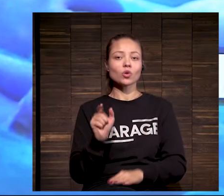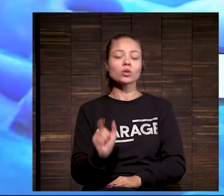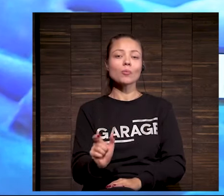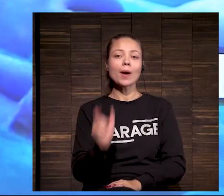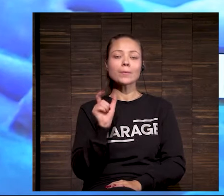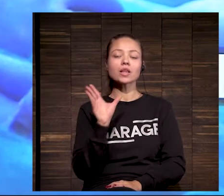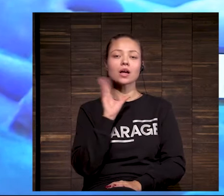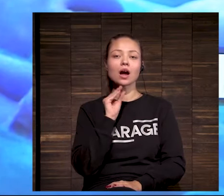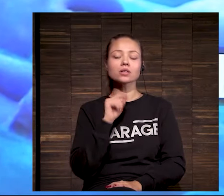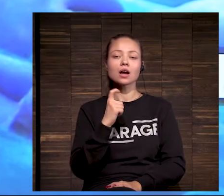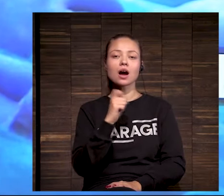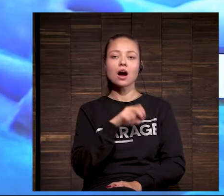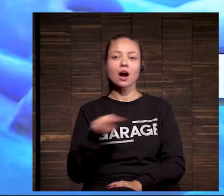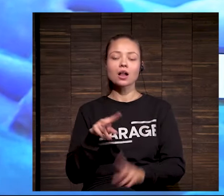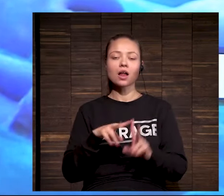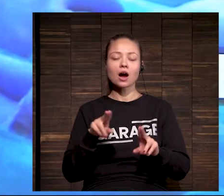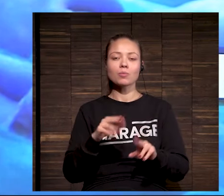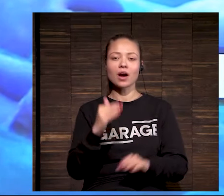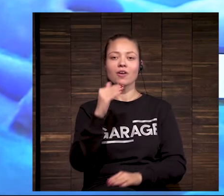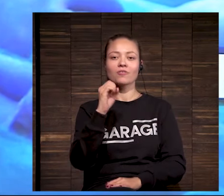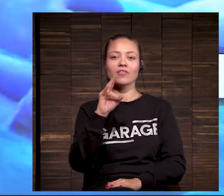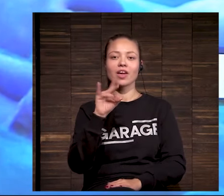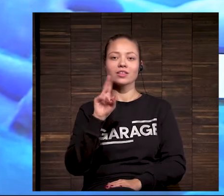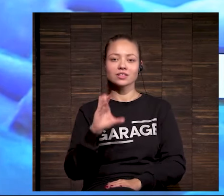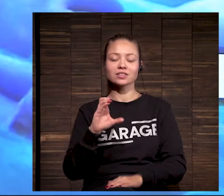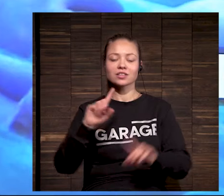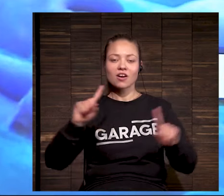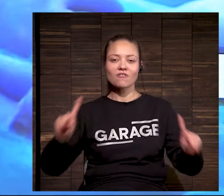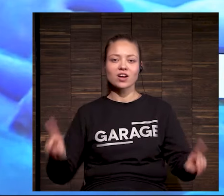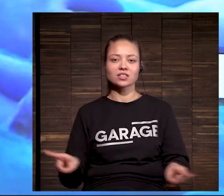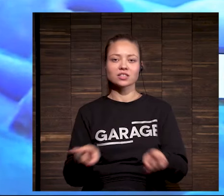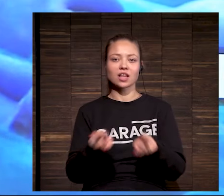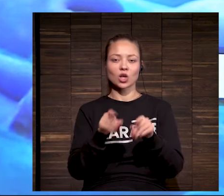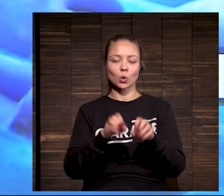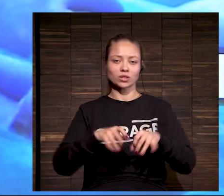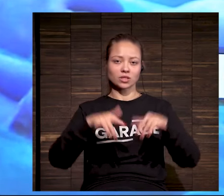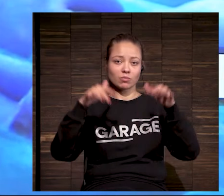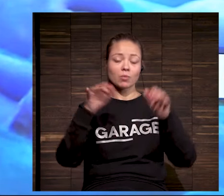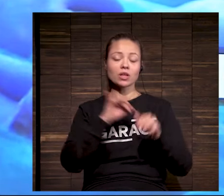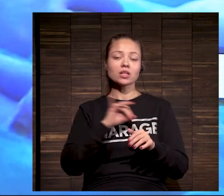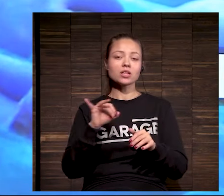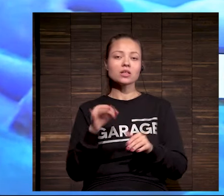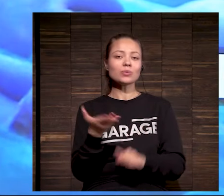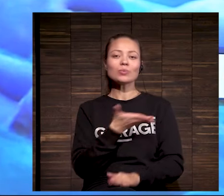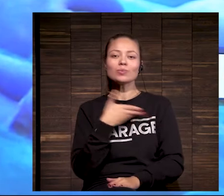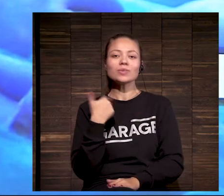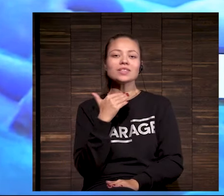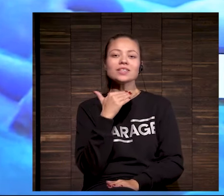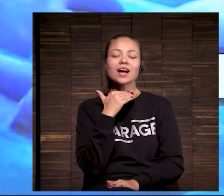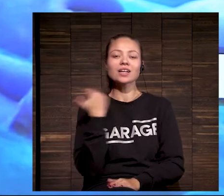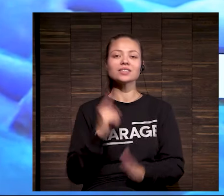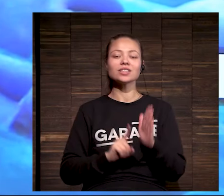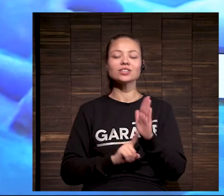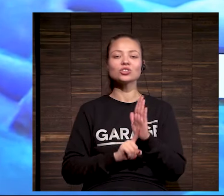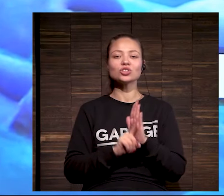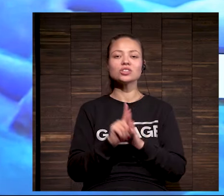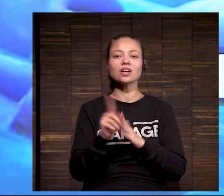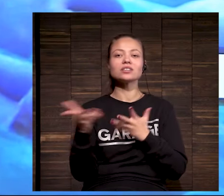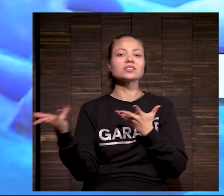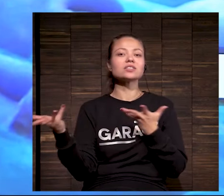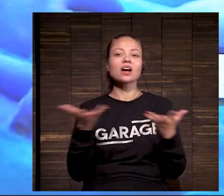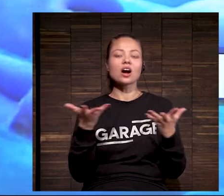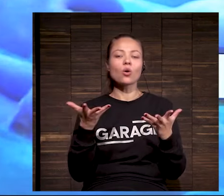hal как феникс восстает из пепла ладью и мы не хотели начинать какой-то